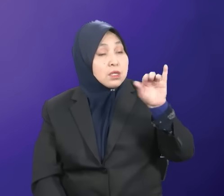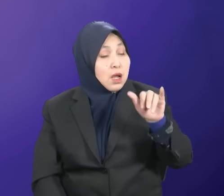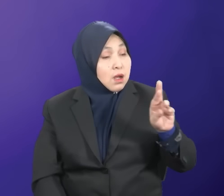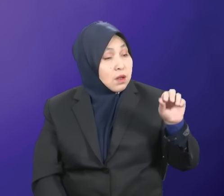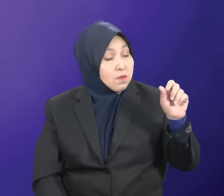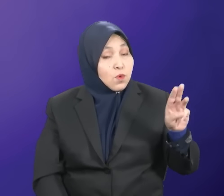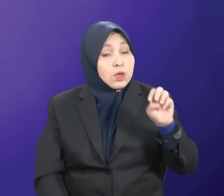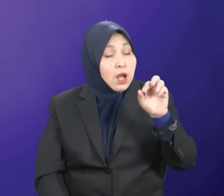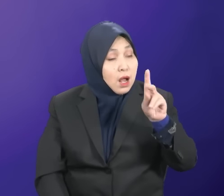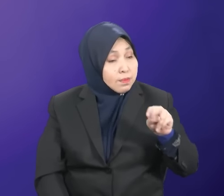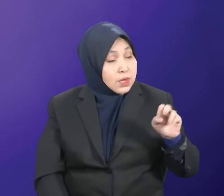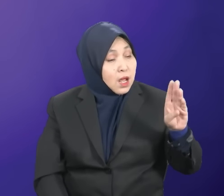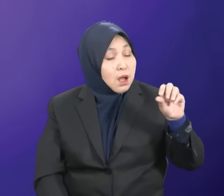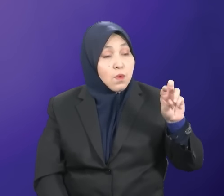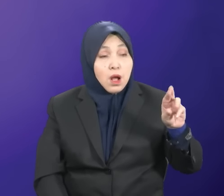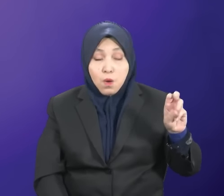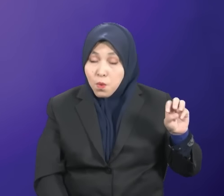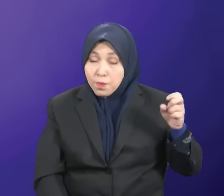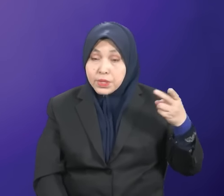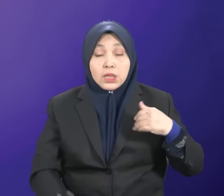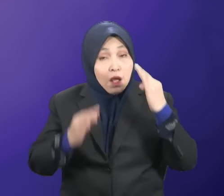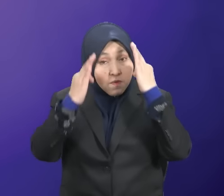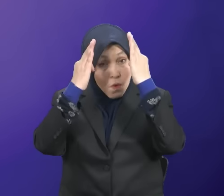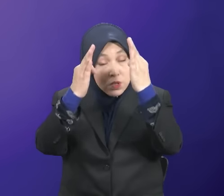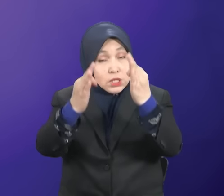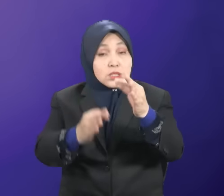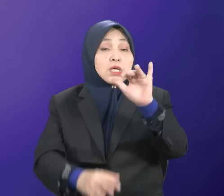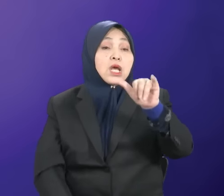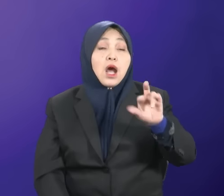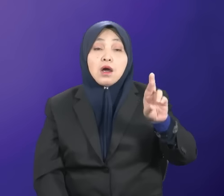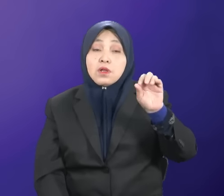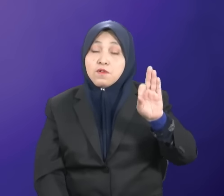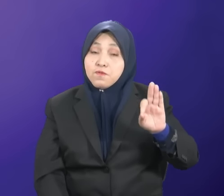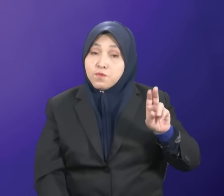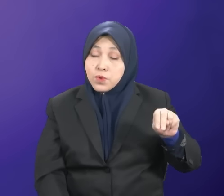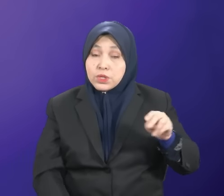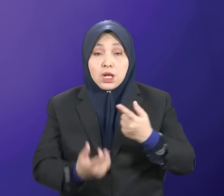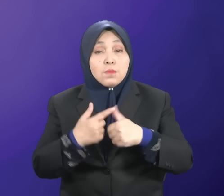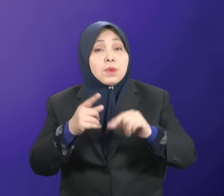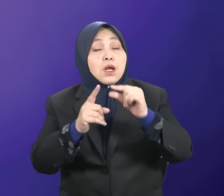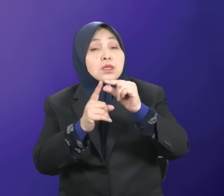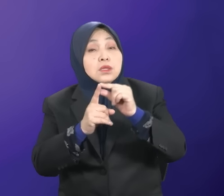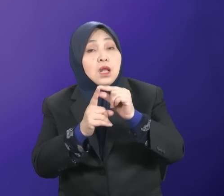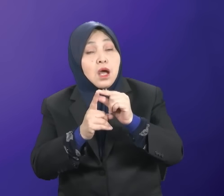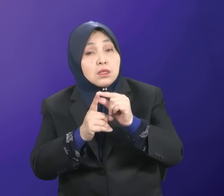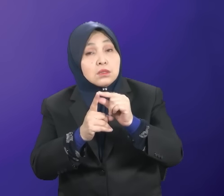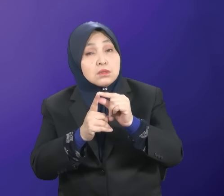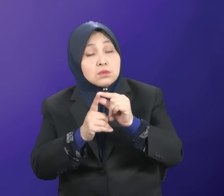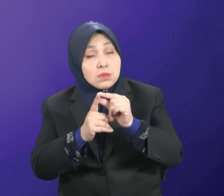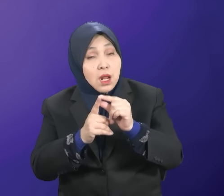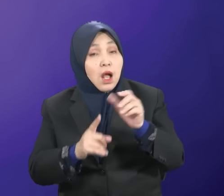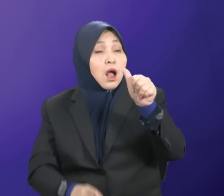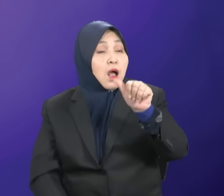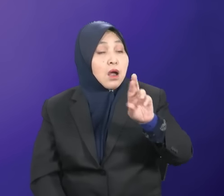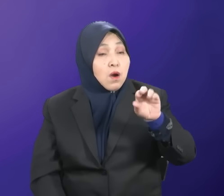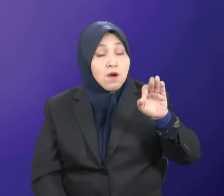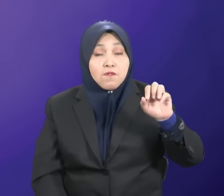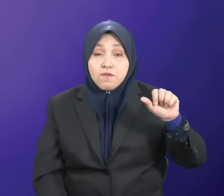ya ini fokuskan yang arifun daripada perkataan kata akarnya Arafah